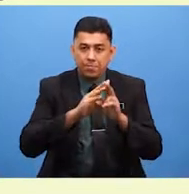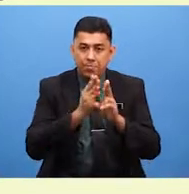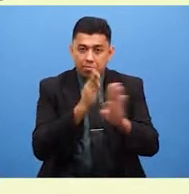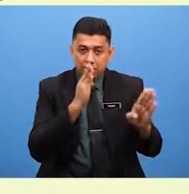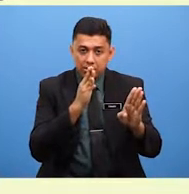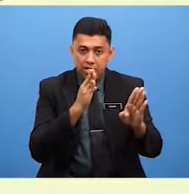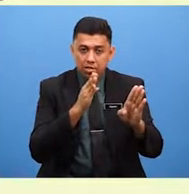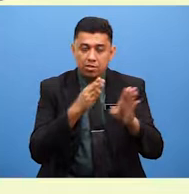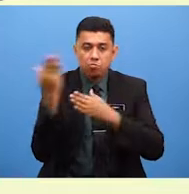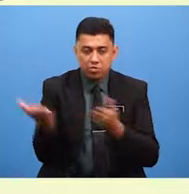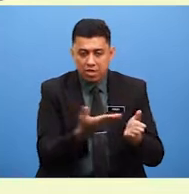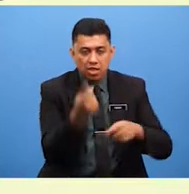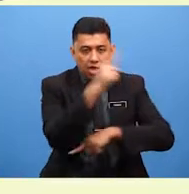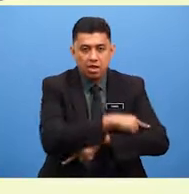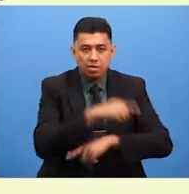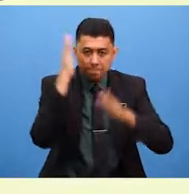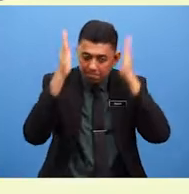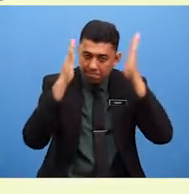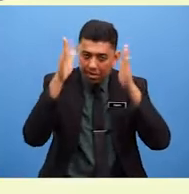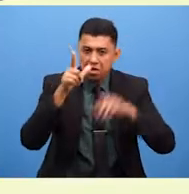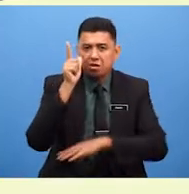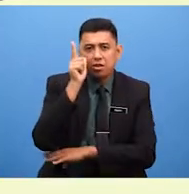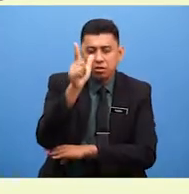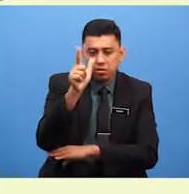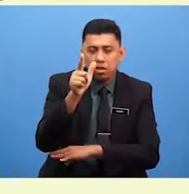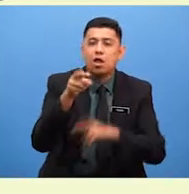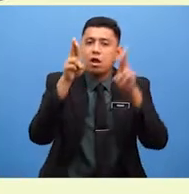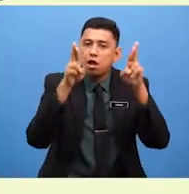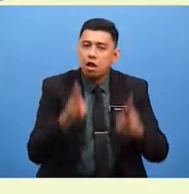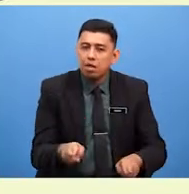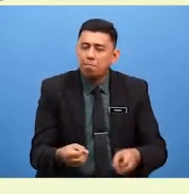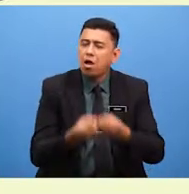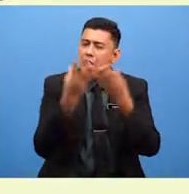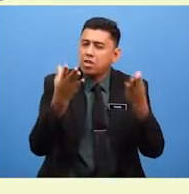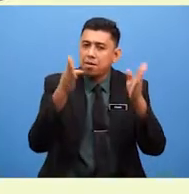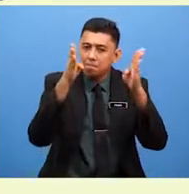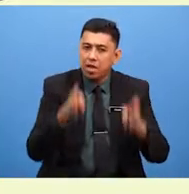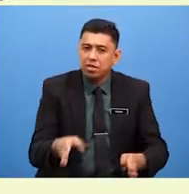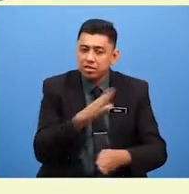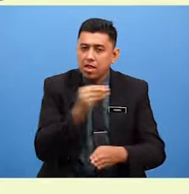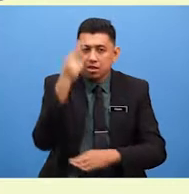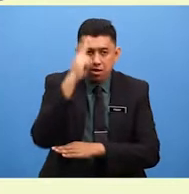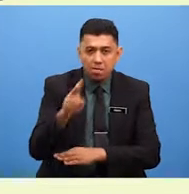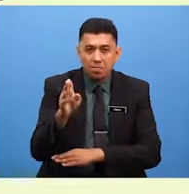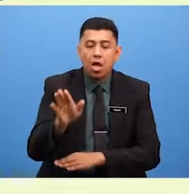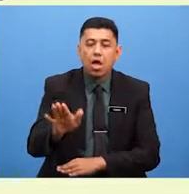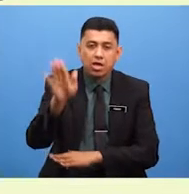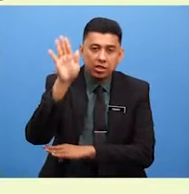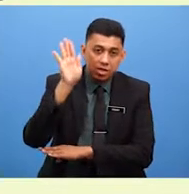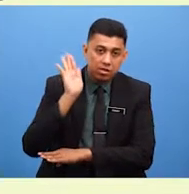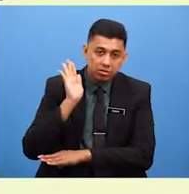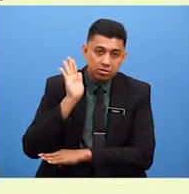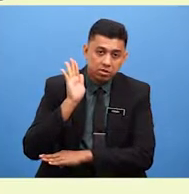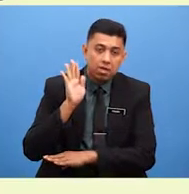sambutan Hari Malaysia, kelihatan rakyat pelbagai bangsa dan agama mengangkat tangan separas